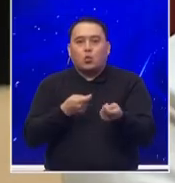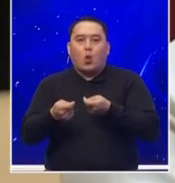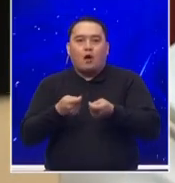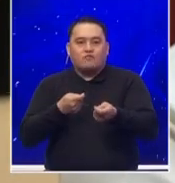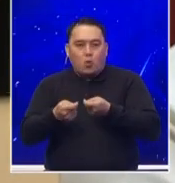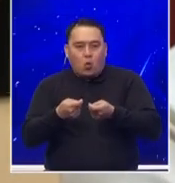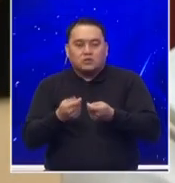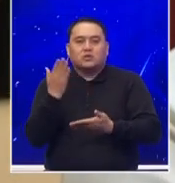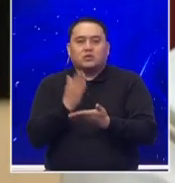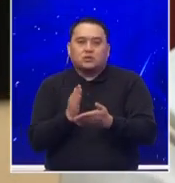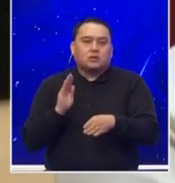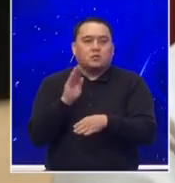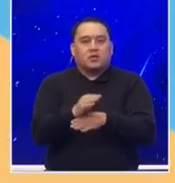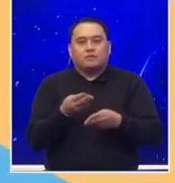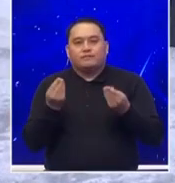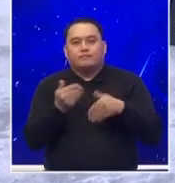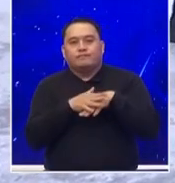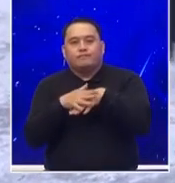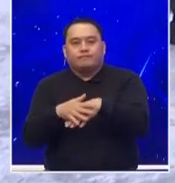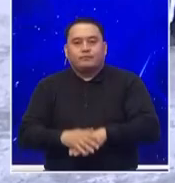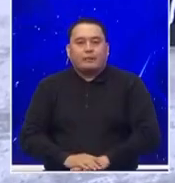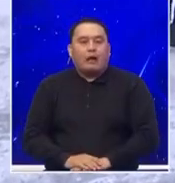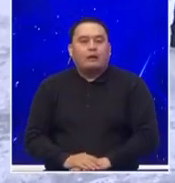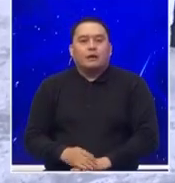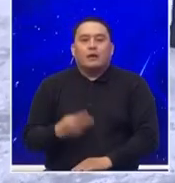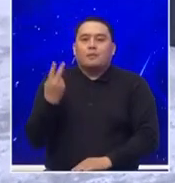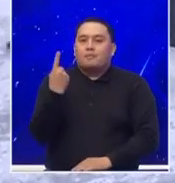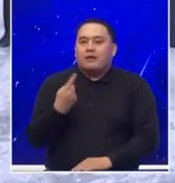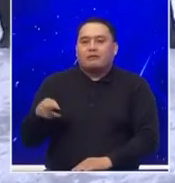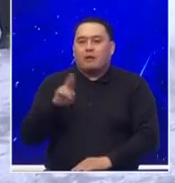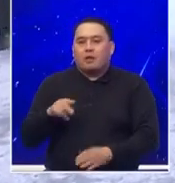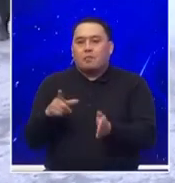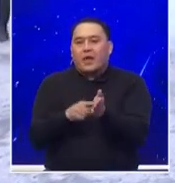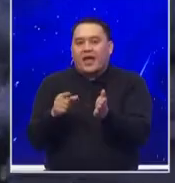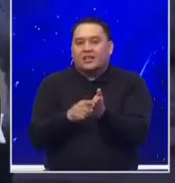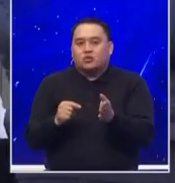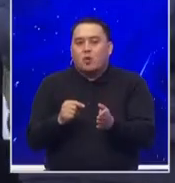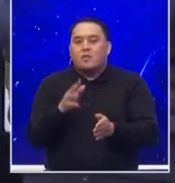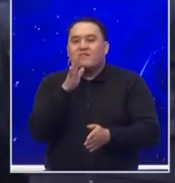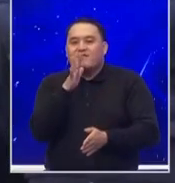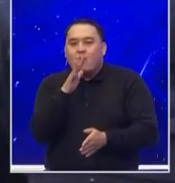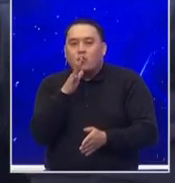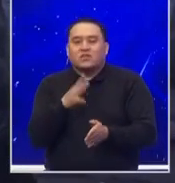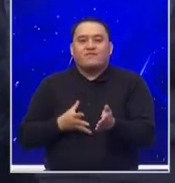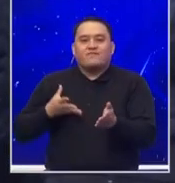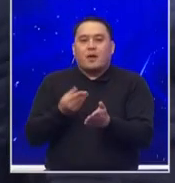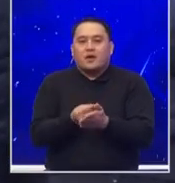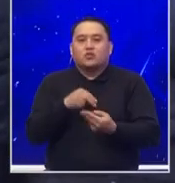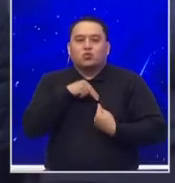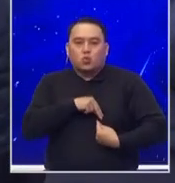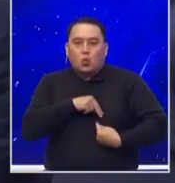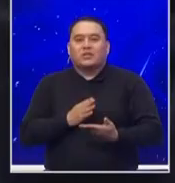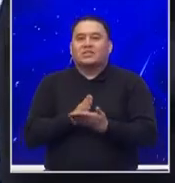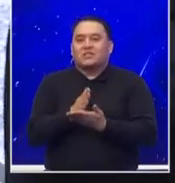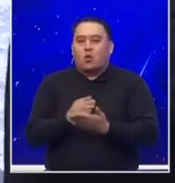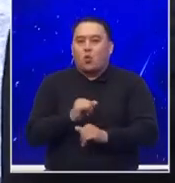– также предусмотрены доплаты. С 1 января размер пенсионных выплат по возрасту и пенсионных выплат за трудовой стаж